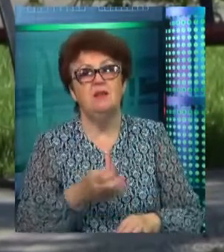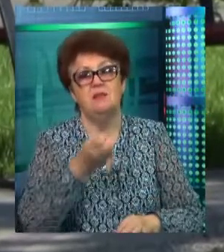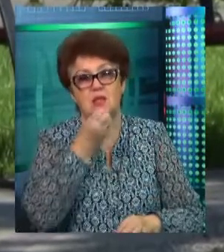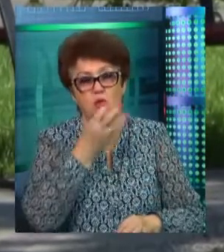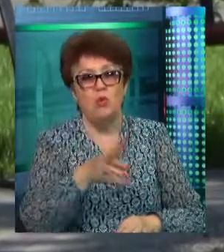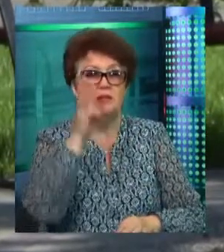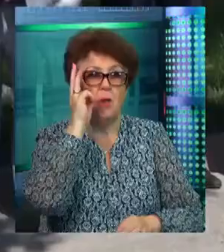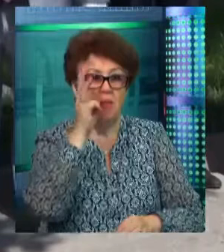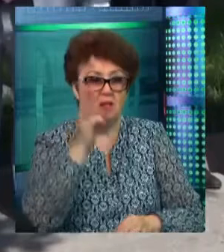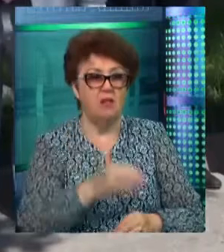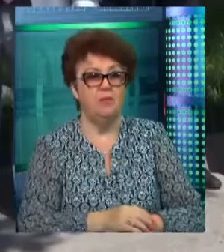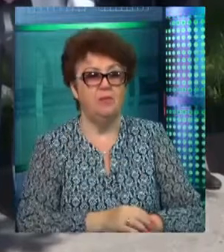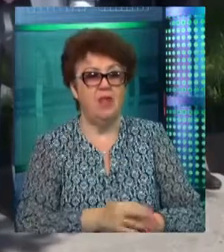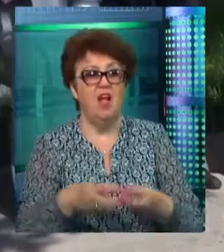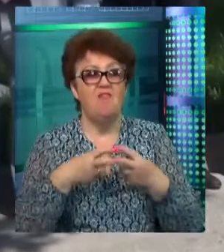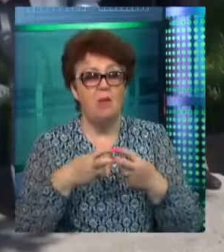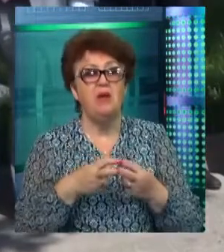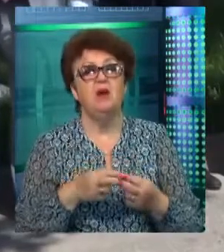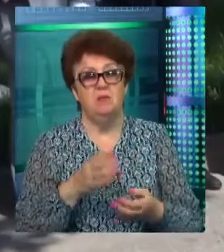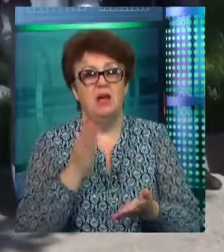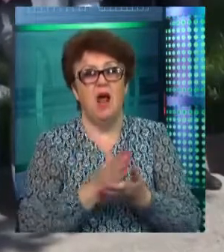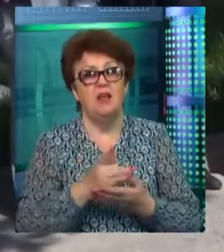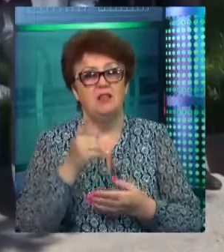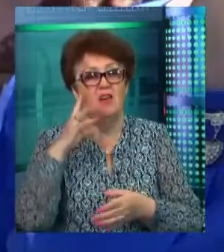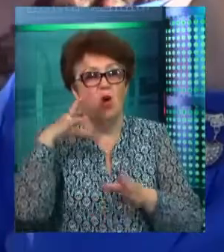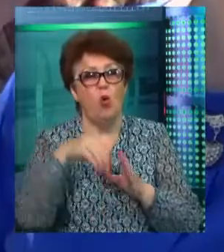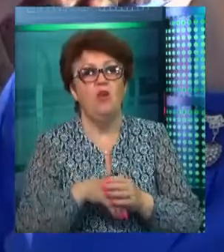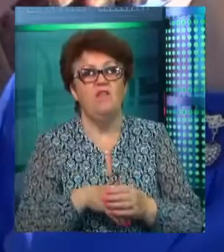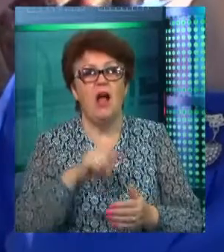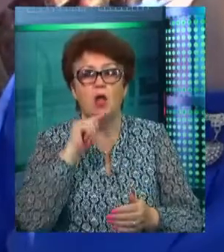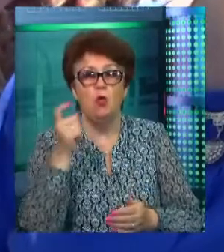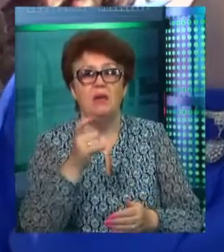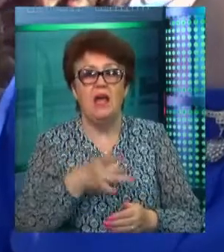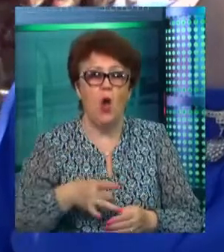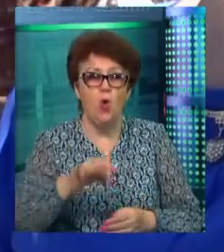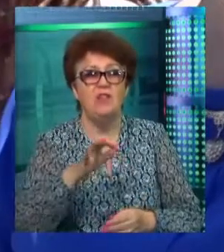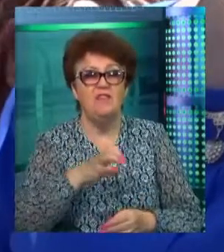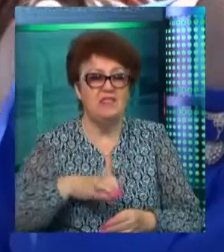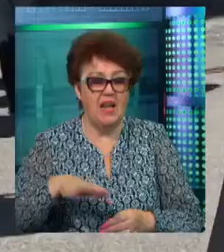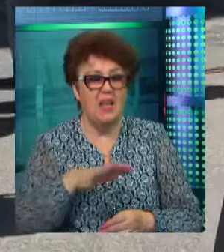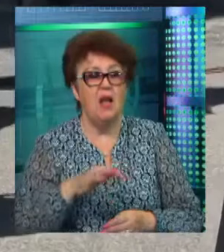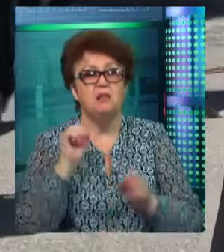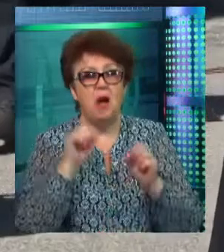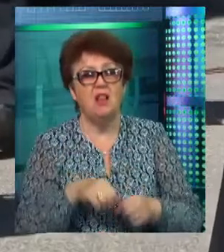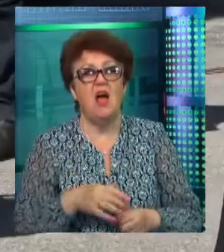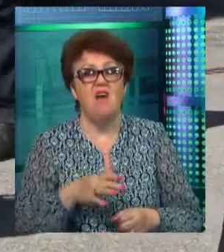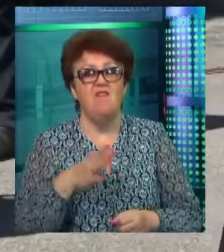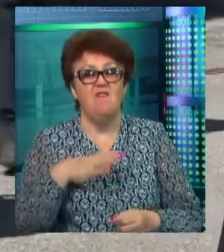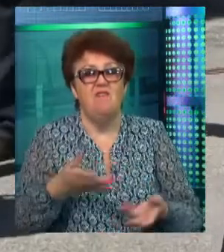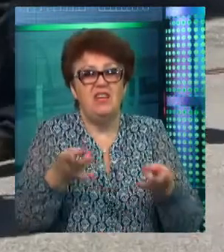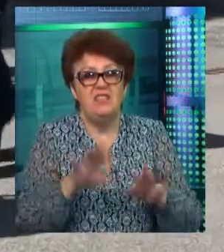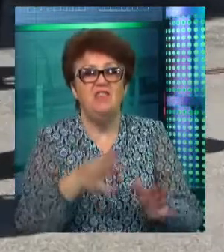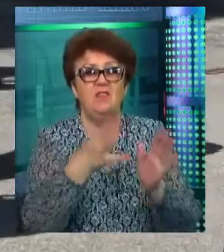заработной платой фабрика играет важную роль в экономике и района и области и страны она смогла выстоять в 90